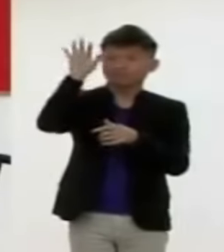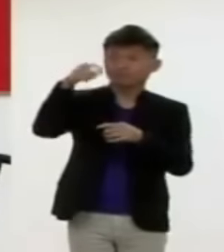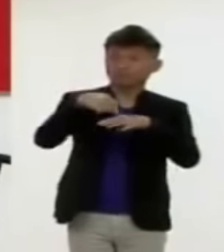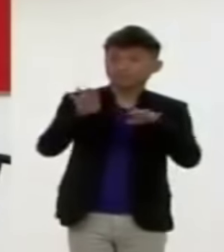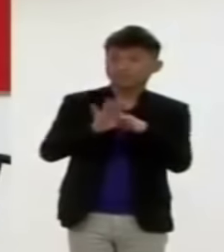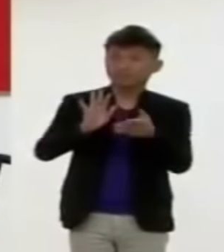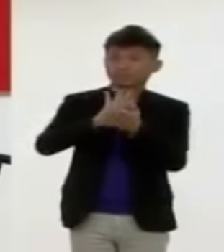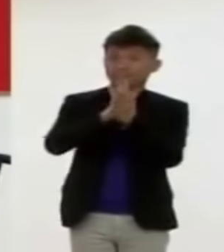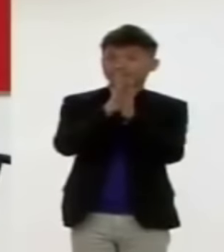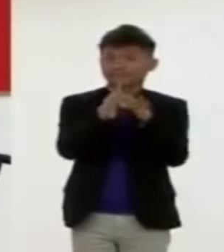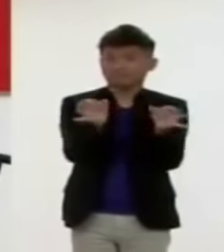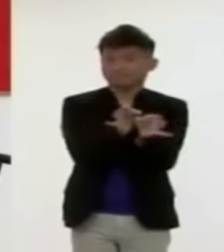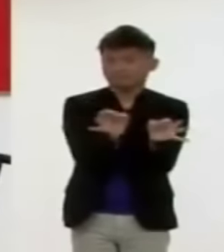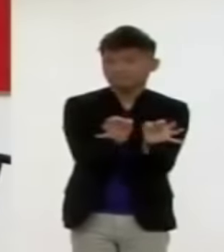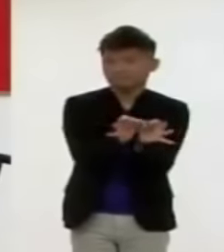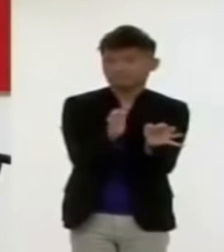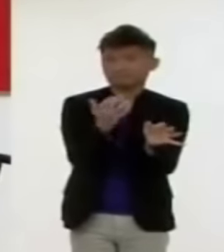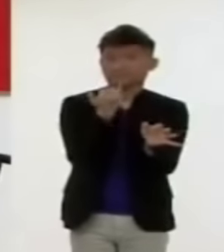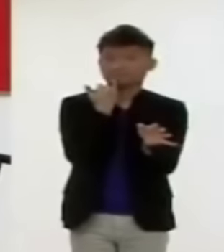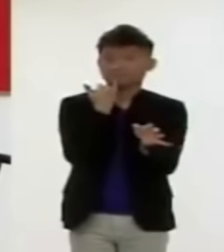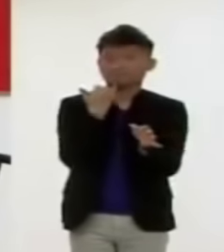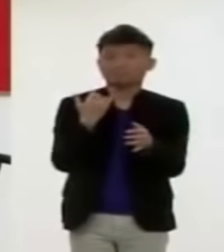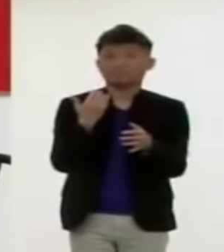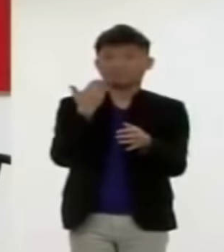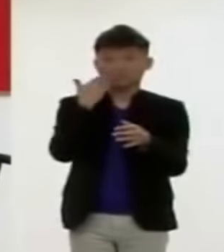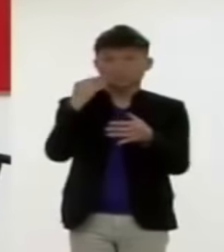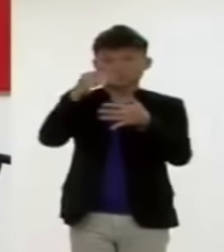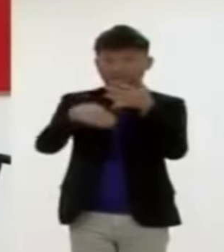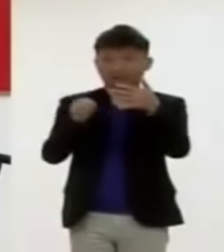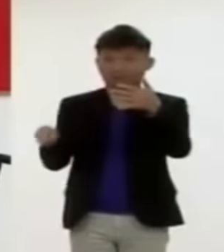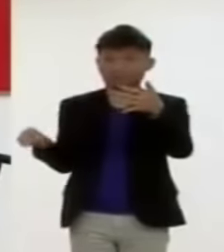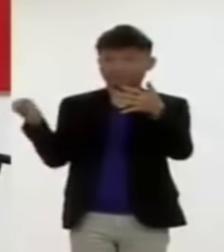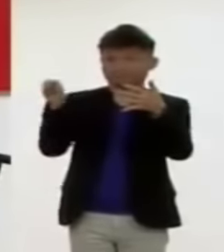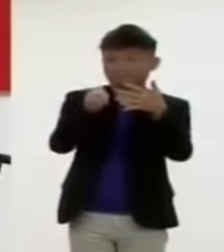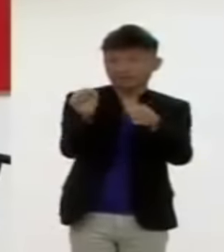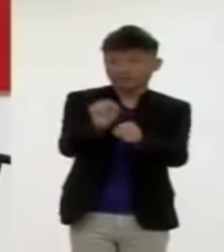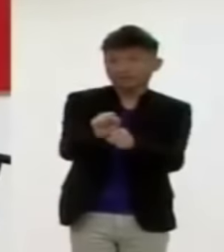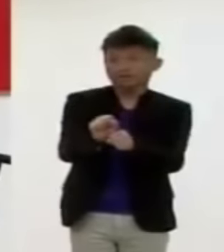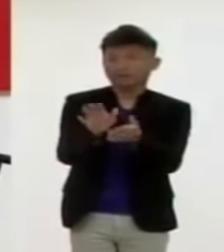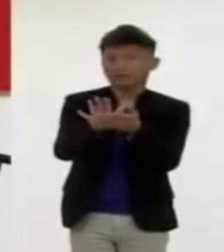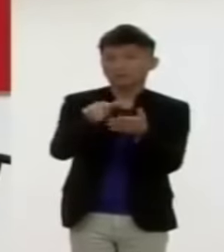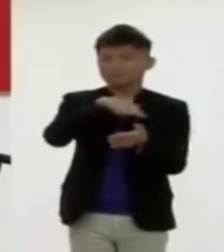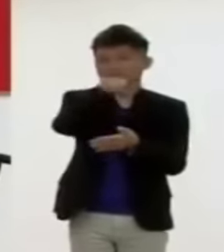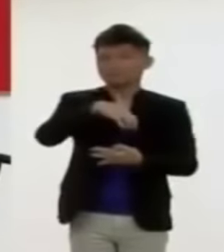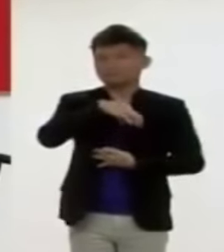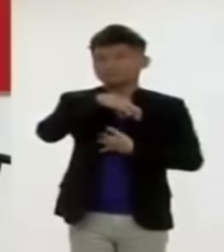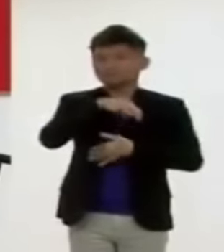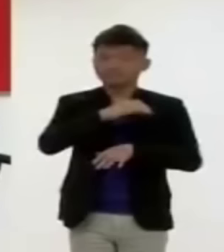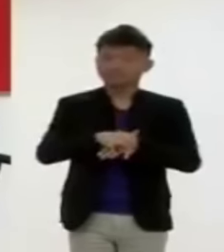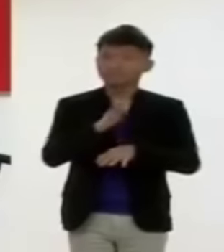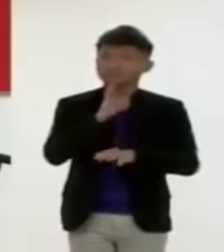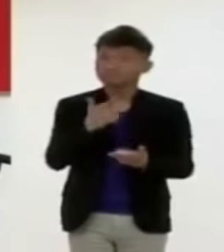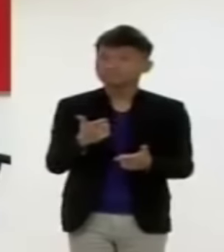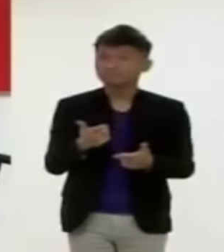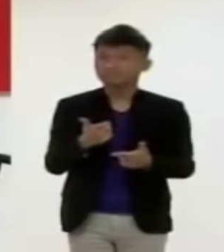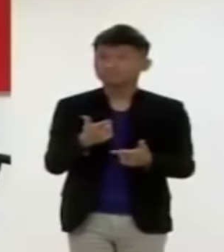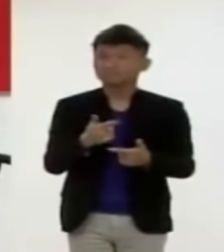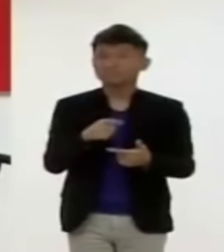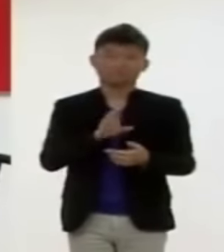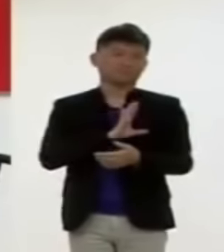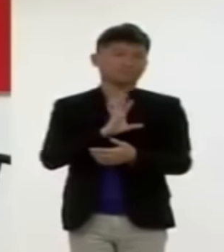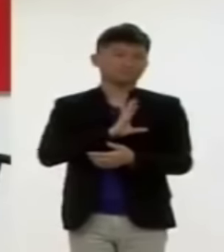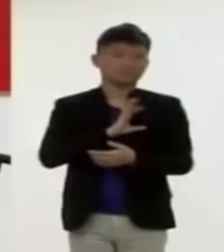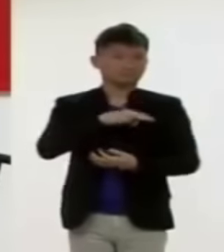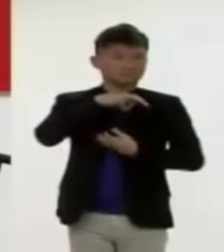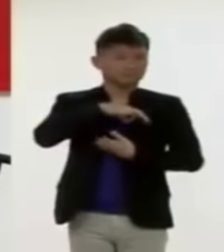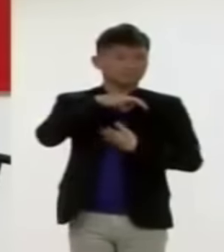果博弈条款还在离岛建设条例的时候，这是不是我们的隐忧？这绝对是我们的